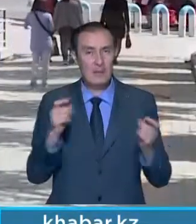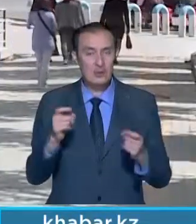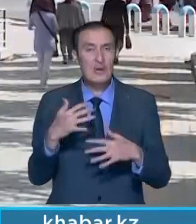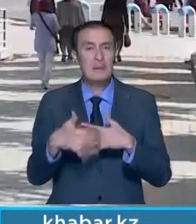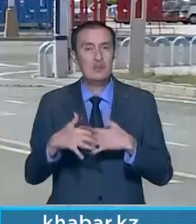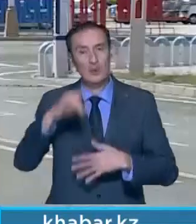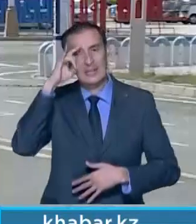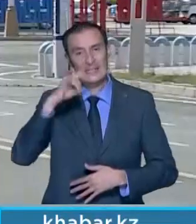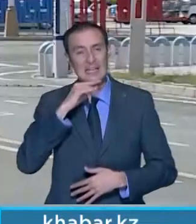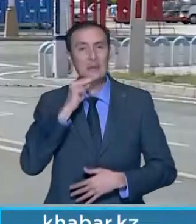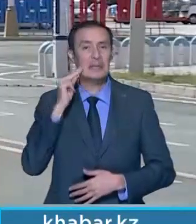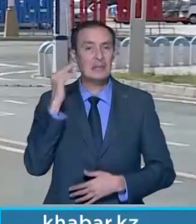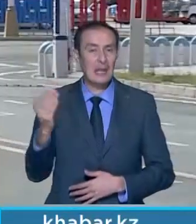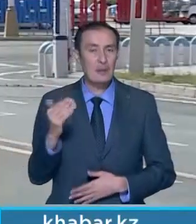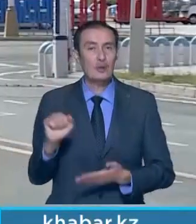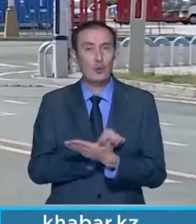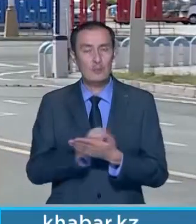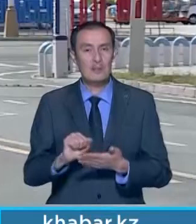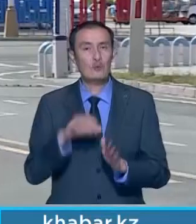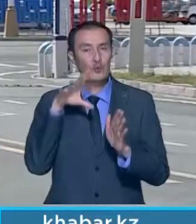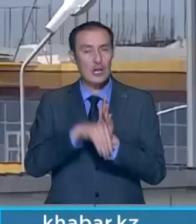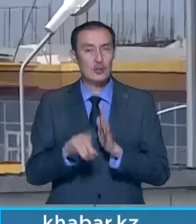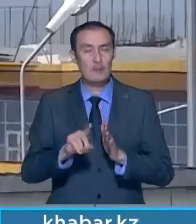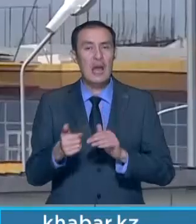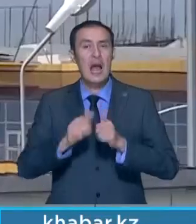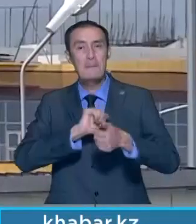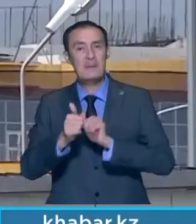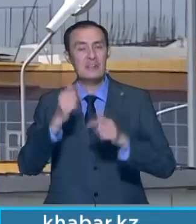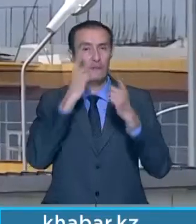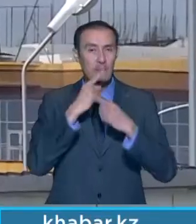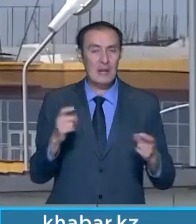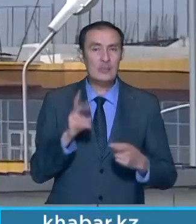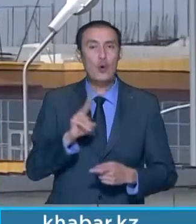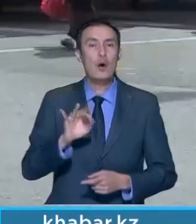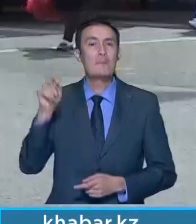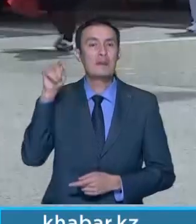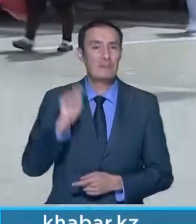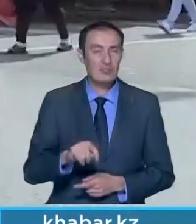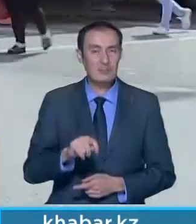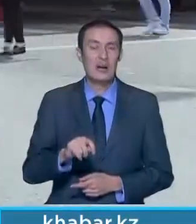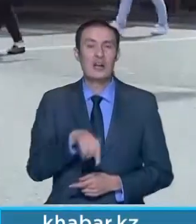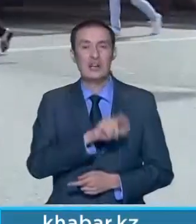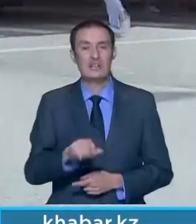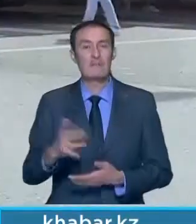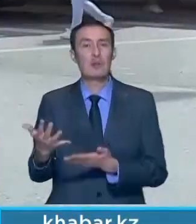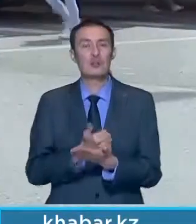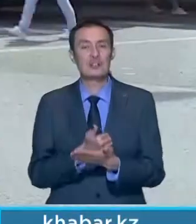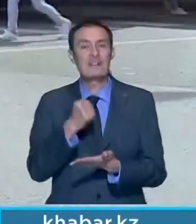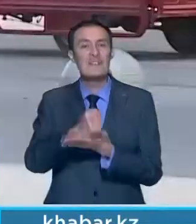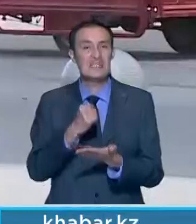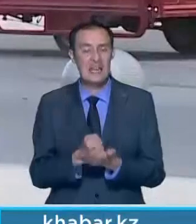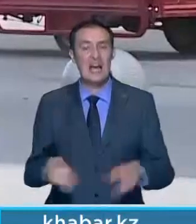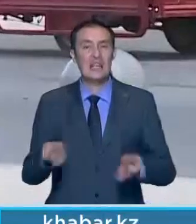между Казахстаном и Китаем документ подразумевает обмен информацией о прибывших гражданах получивших визы